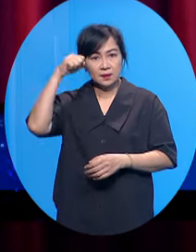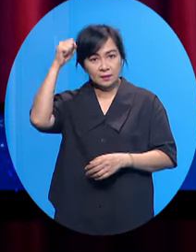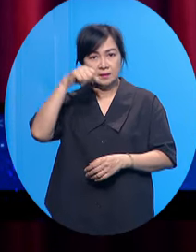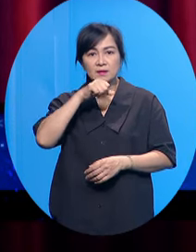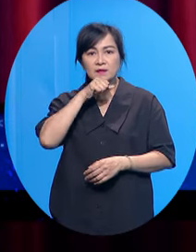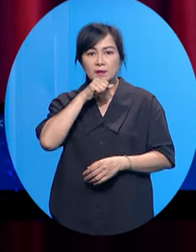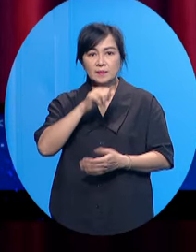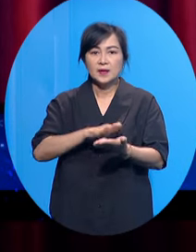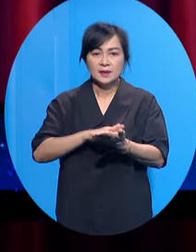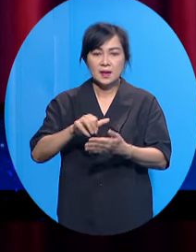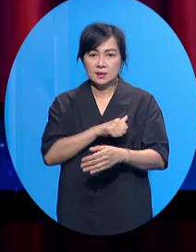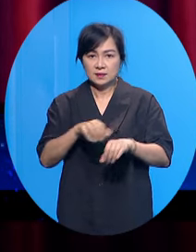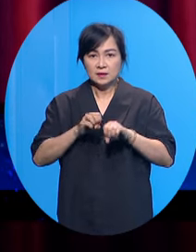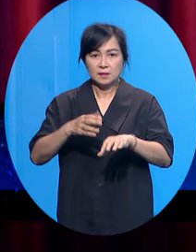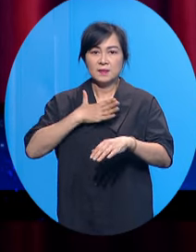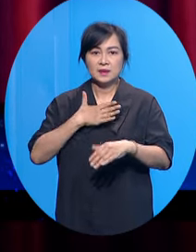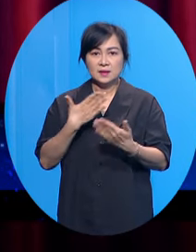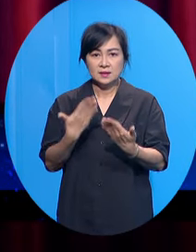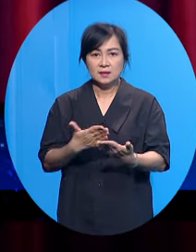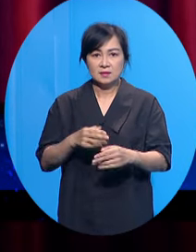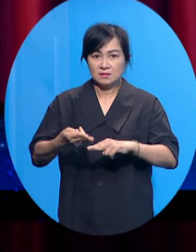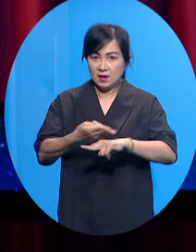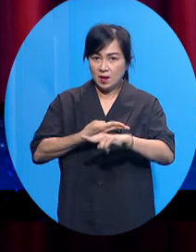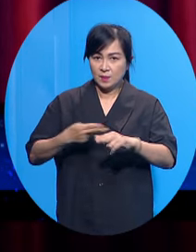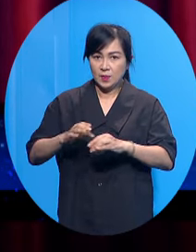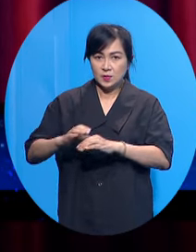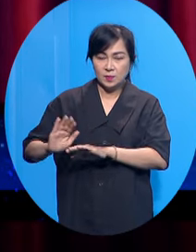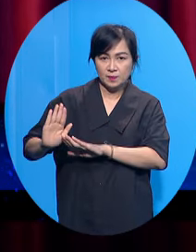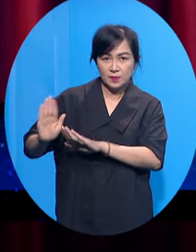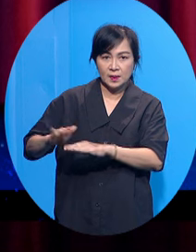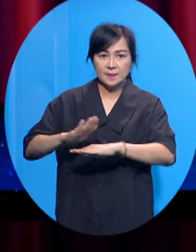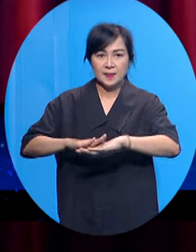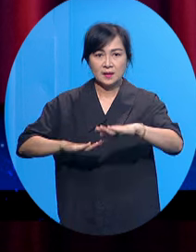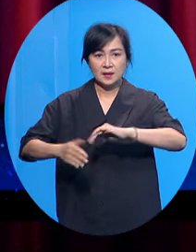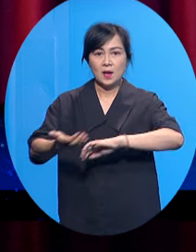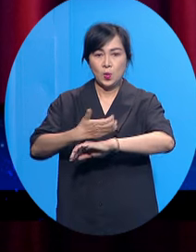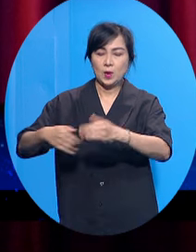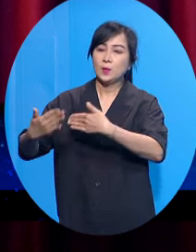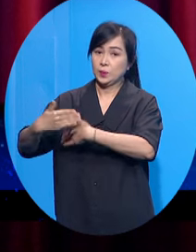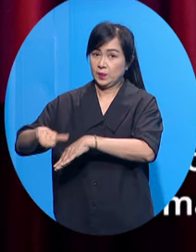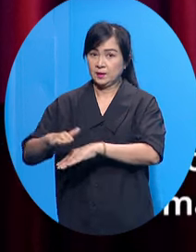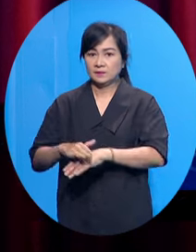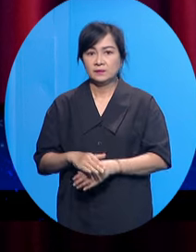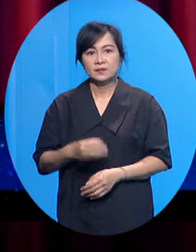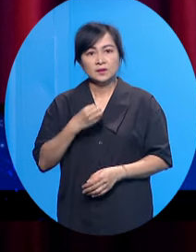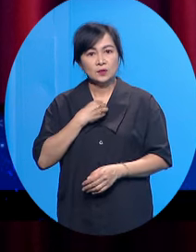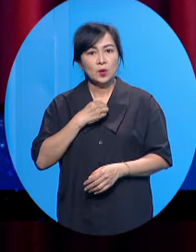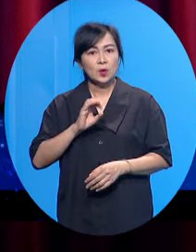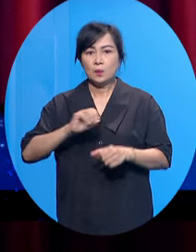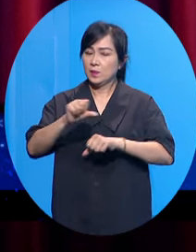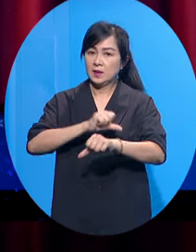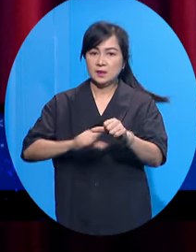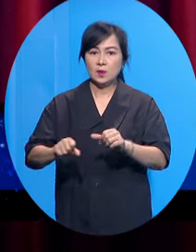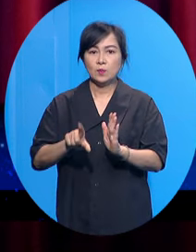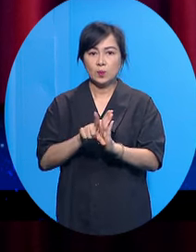fiko tha thứ cho người tấn công mình nhưng cho rằng đây là âm mưu của phe đối lập và có bàn tay của nước ngoài tôi sẽ không có hành